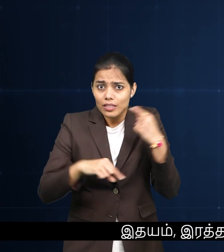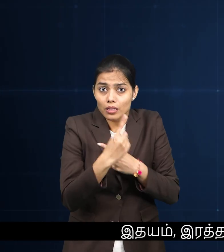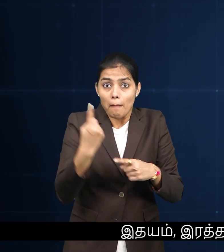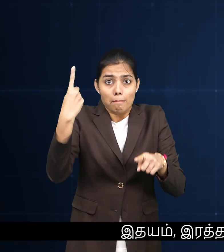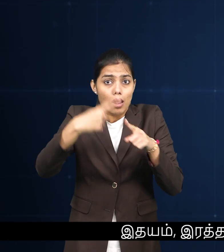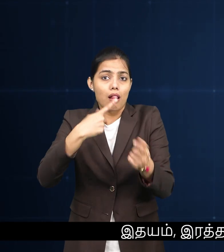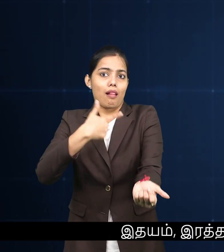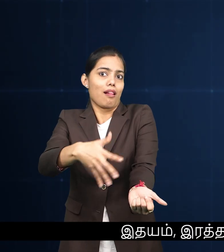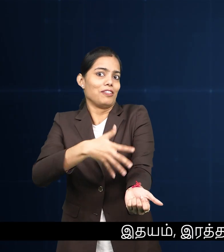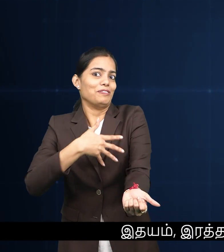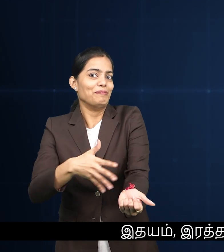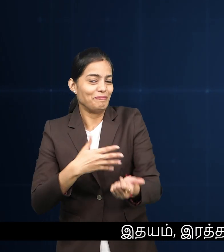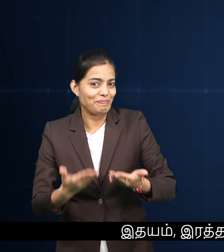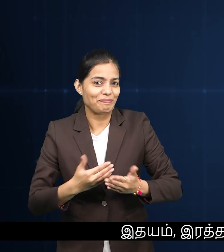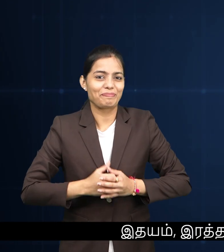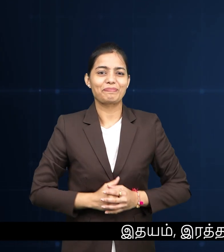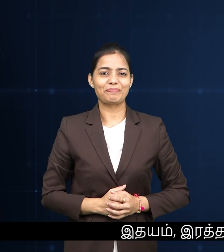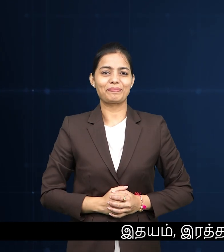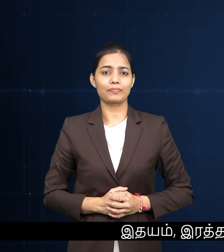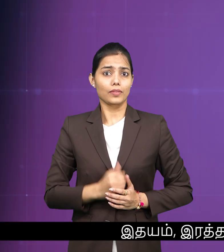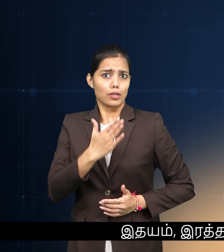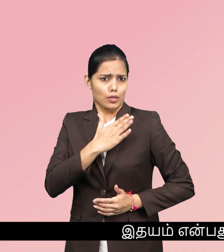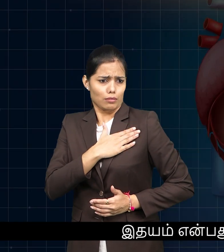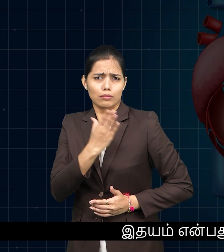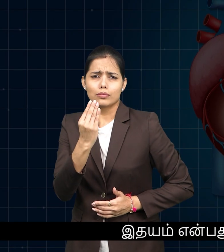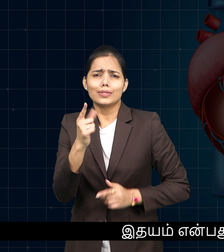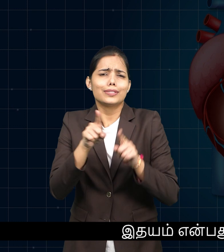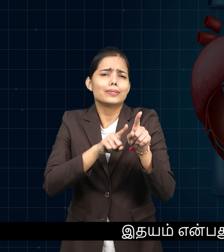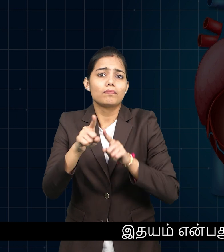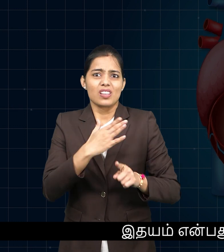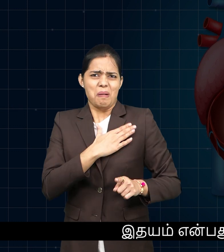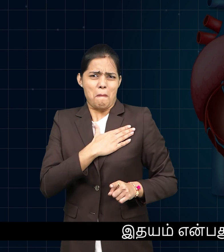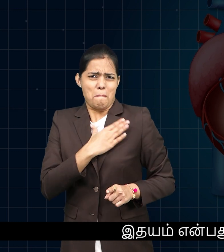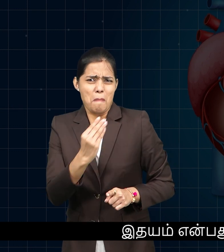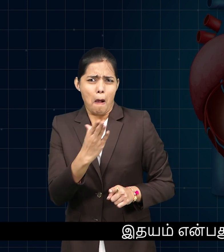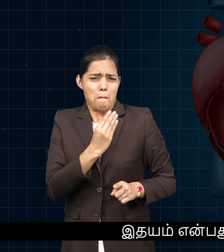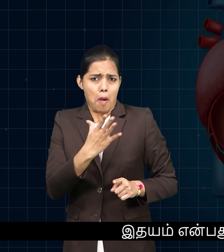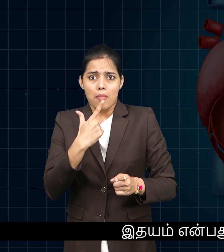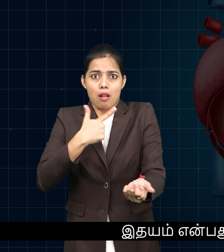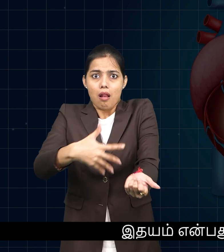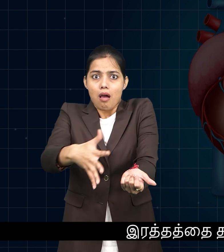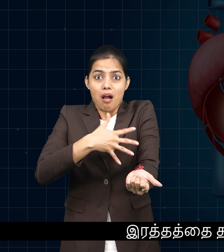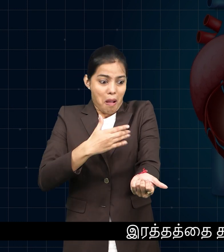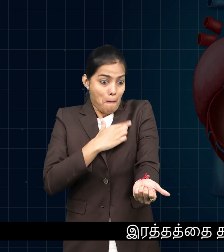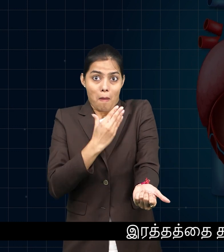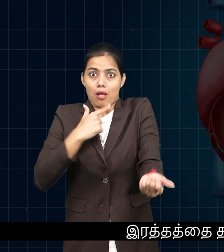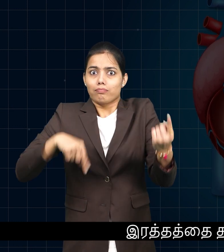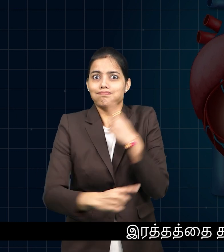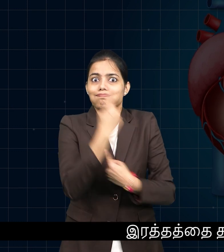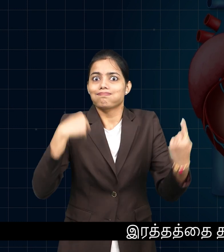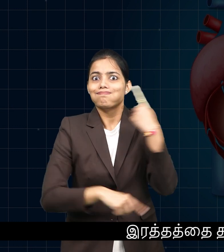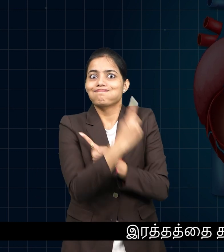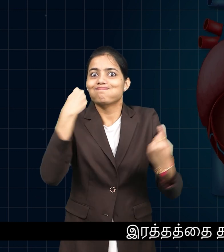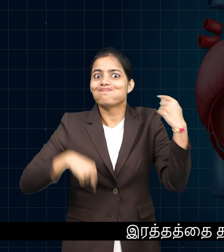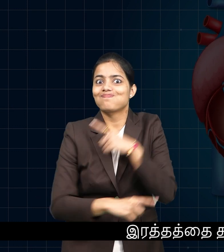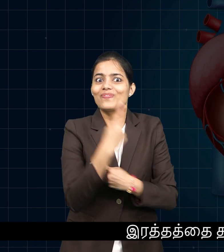இரத்த நாளங்கள் மற்றும் இரத்தம். இதயம் என்பது இரத்த நாளங்கள் வழியாக இரத்தத்தை தள்ளும் ஒரு